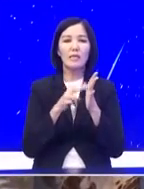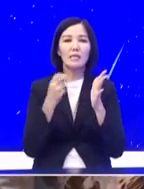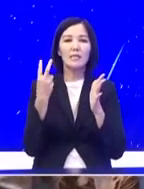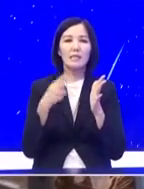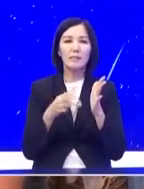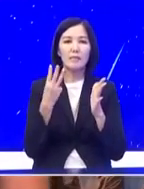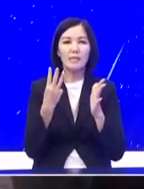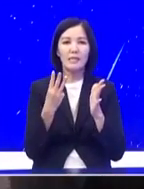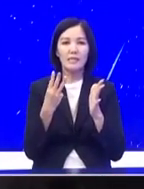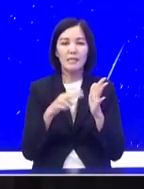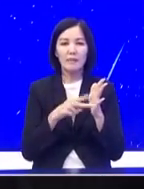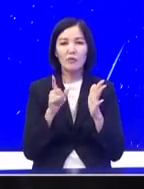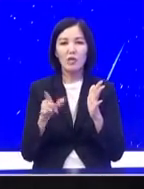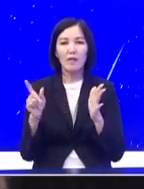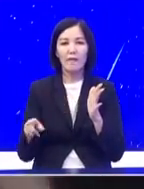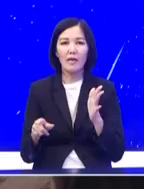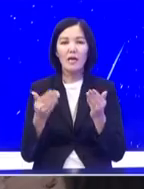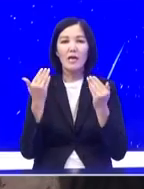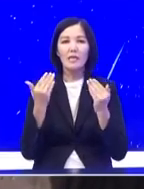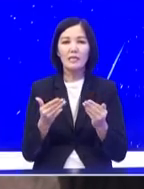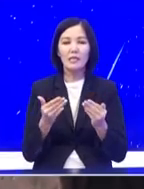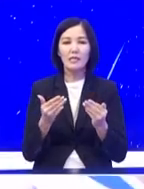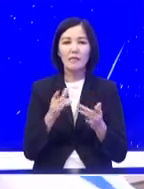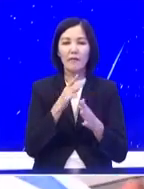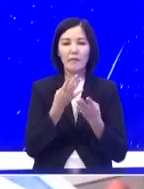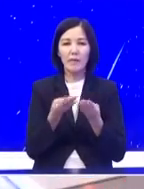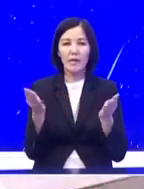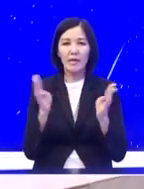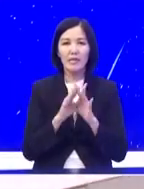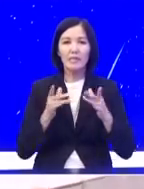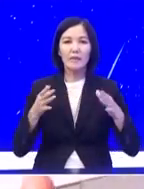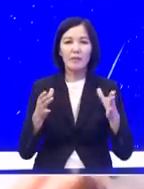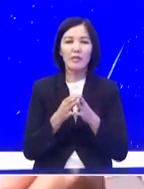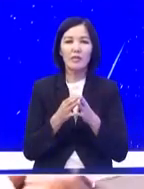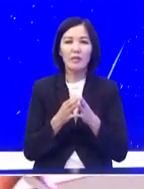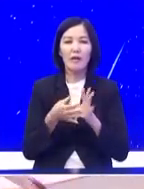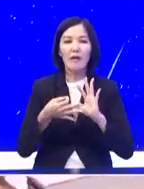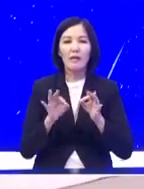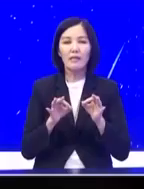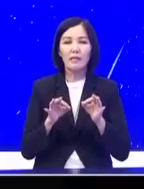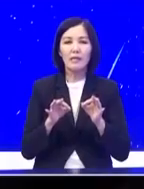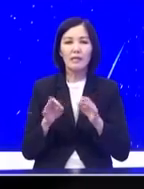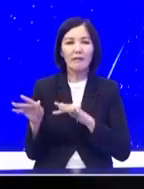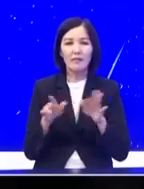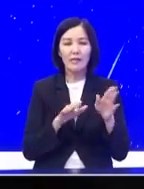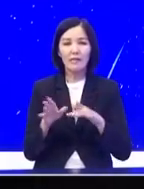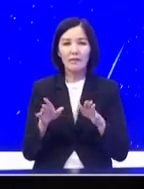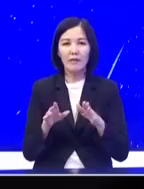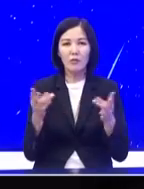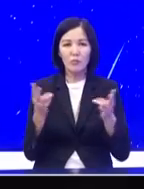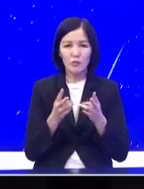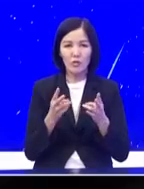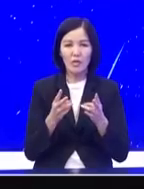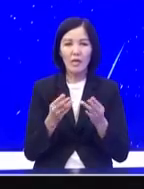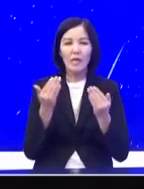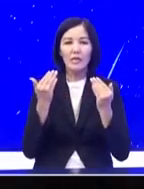737. Оказавшись в безвыходной ситуации во время карантина, собравшиеся требуют конкретных действий от властей. Те, в свою очередь, заверяют,